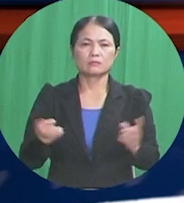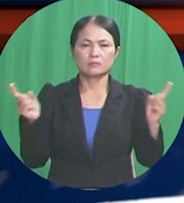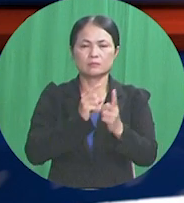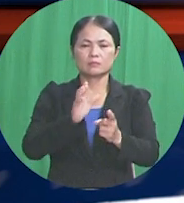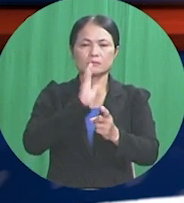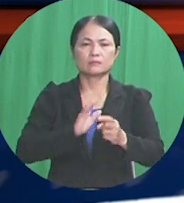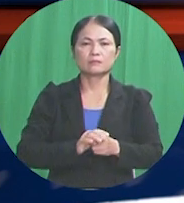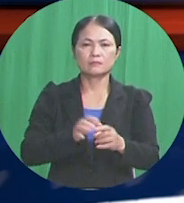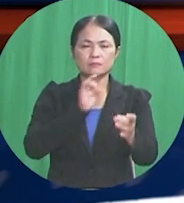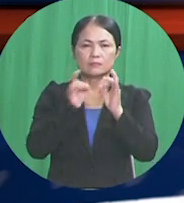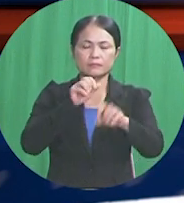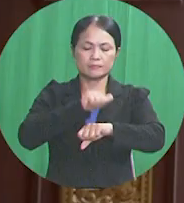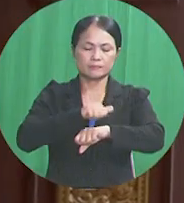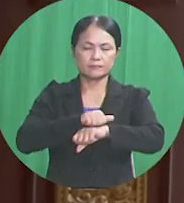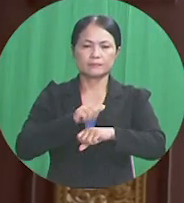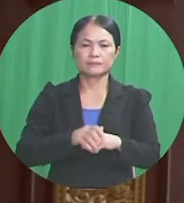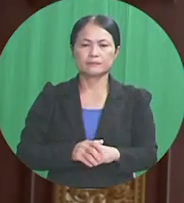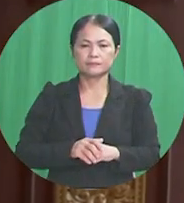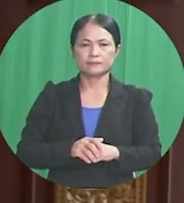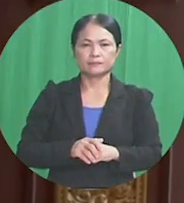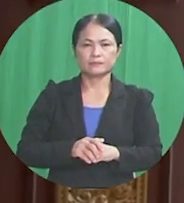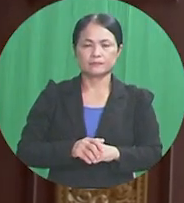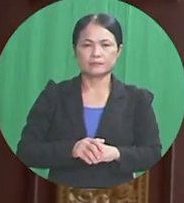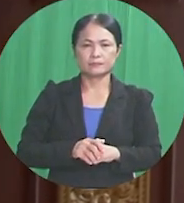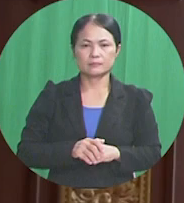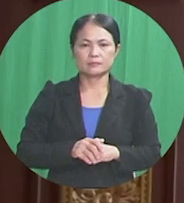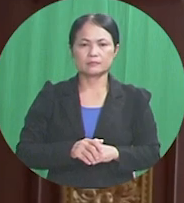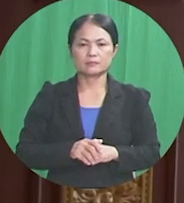แดงการกุศลนั่งปีพิศากางี